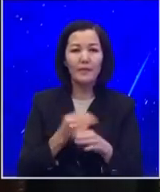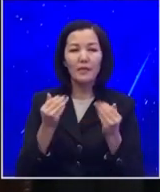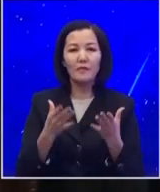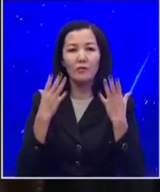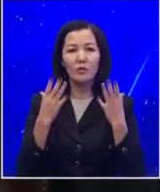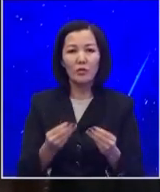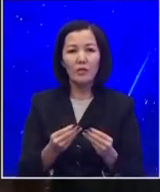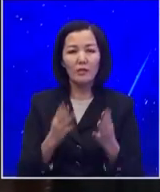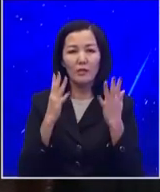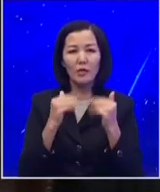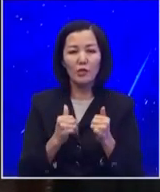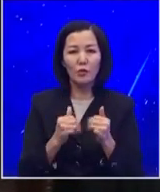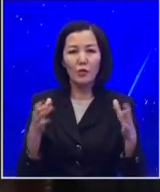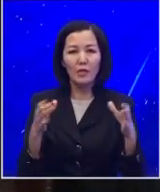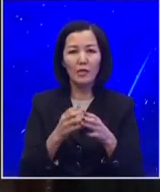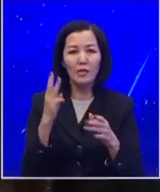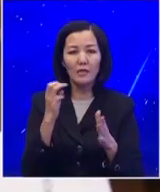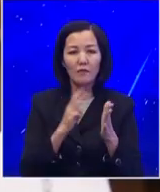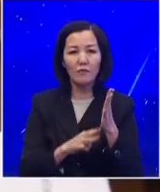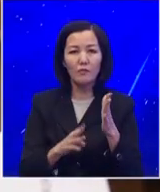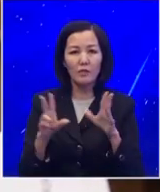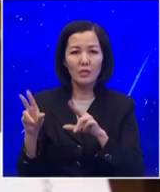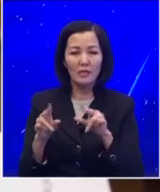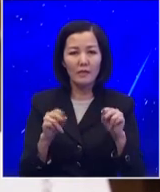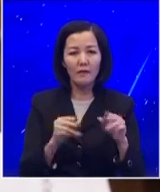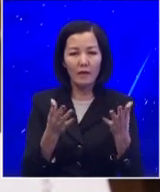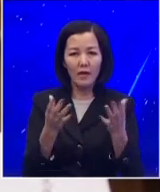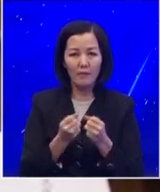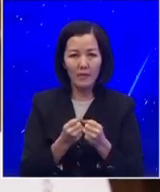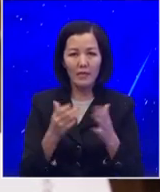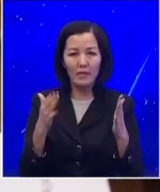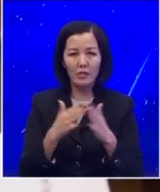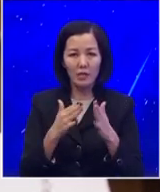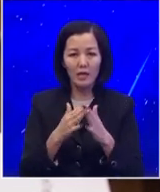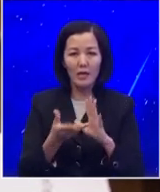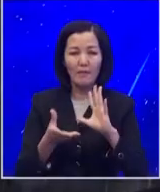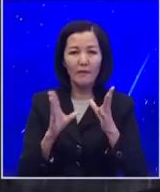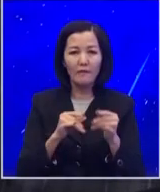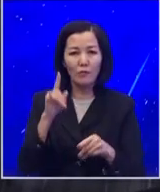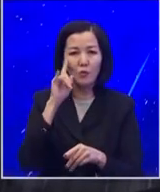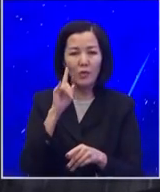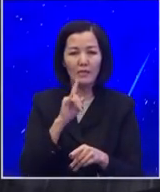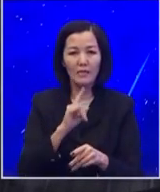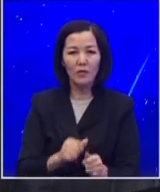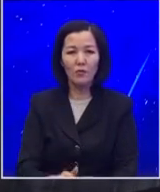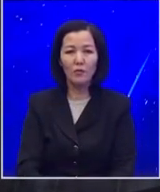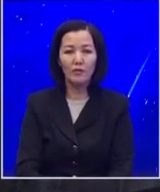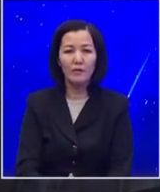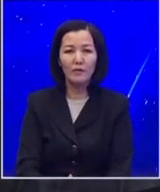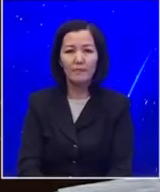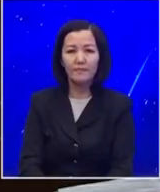На сегодняшний день на счету организации 380 счастливых обладателей жилья по всему Казахстану.